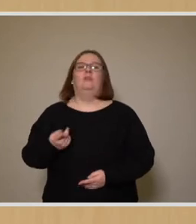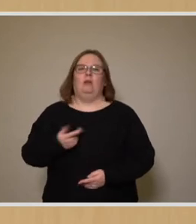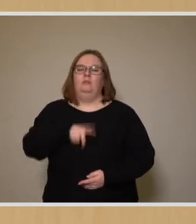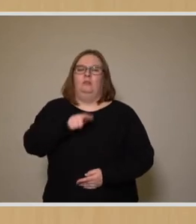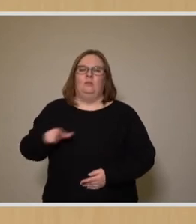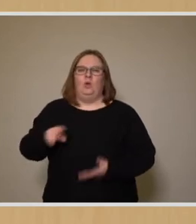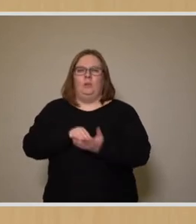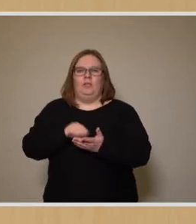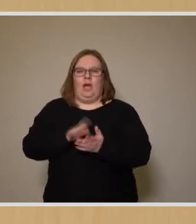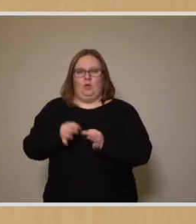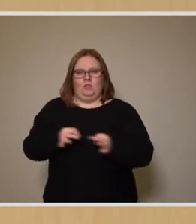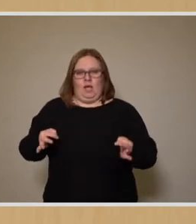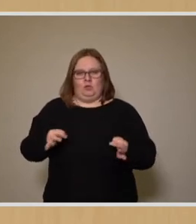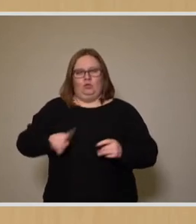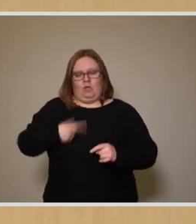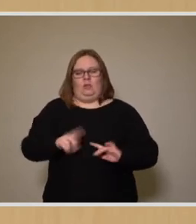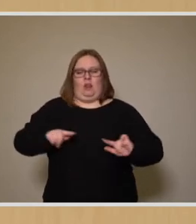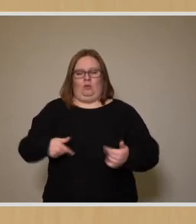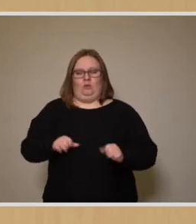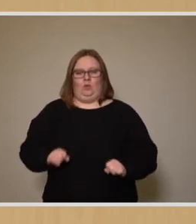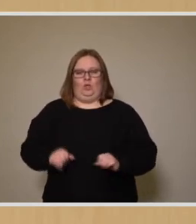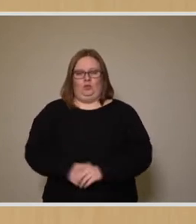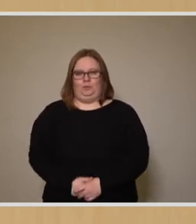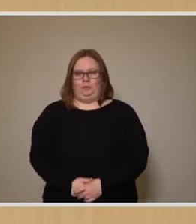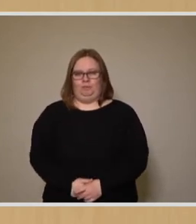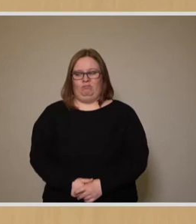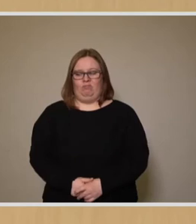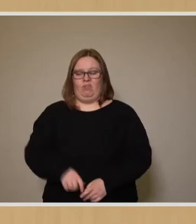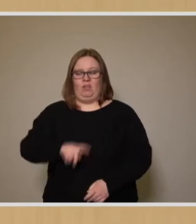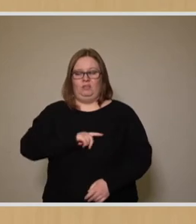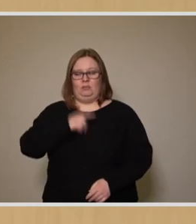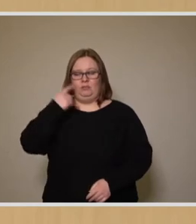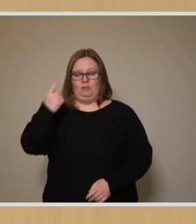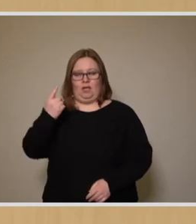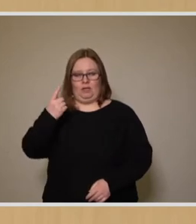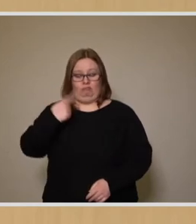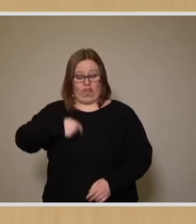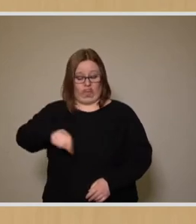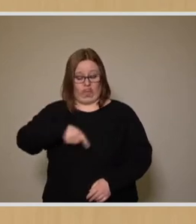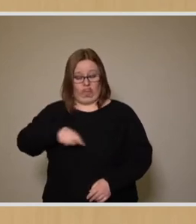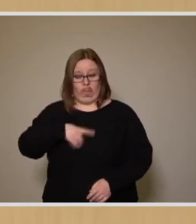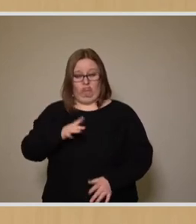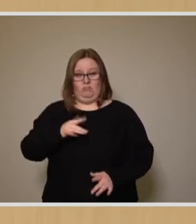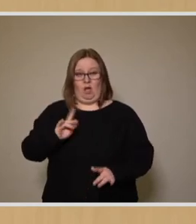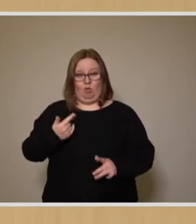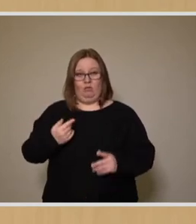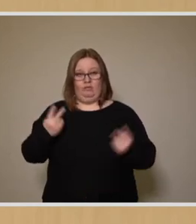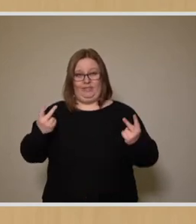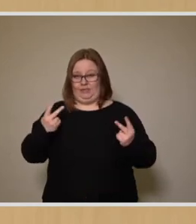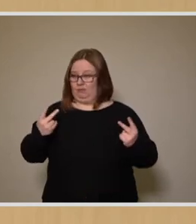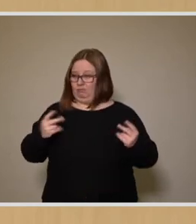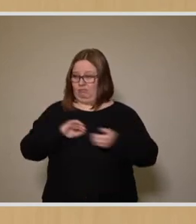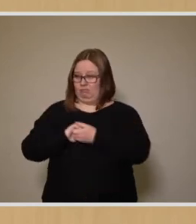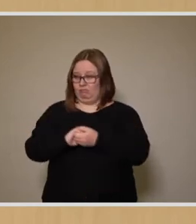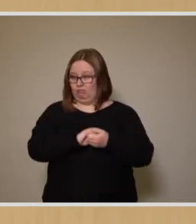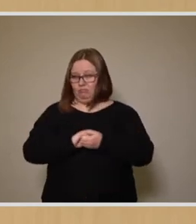die Bürgerbeteiligungssatzung zur Anwendung bringen können. Ich glaube, das Was uns hier im Raum auch einen sollte,